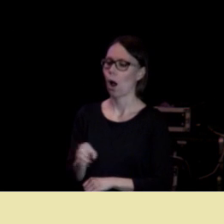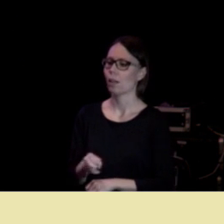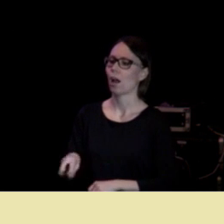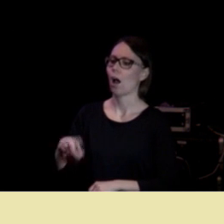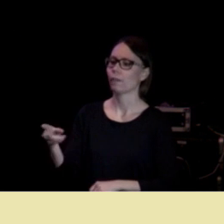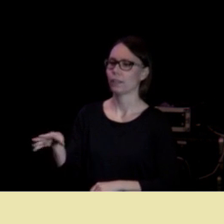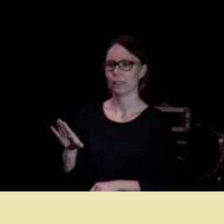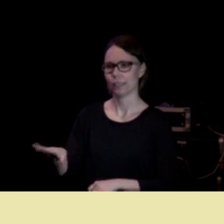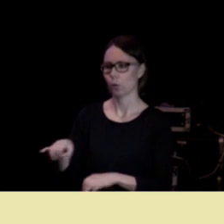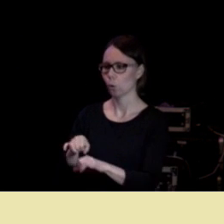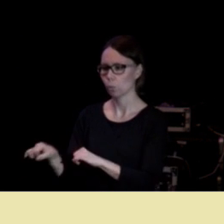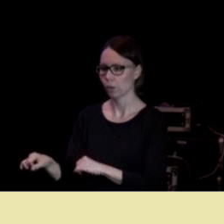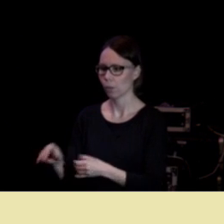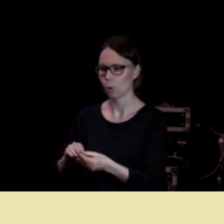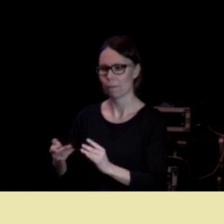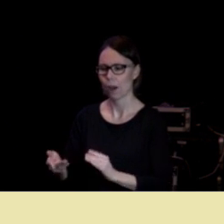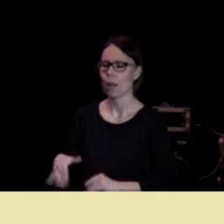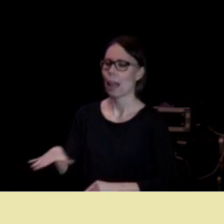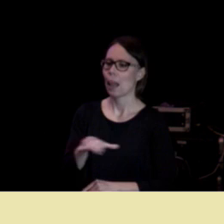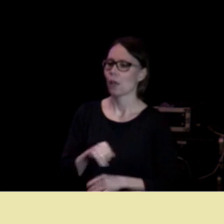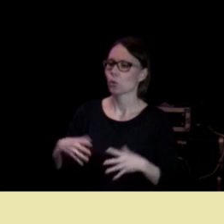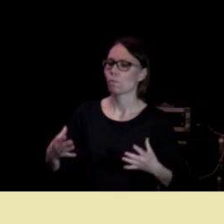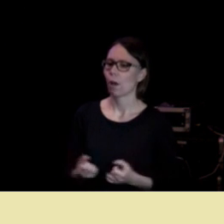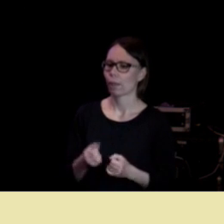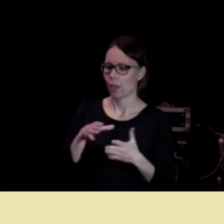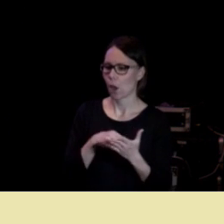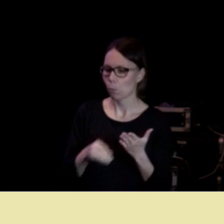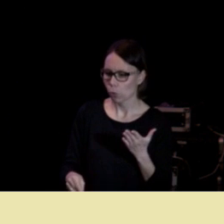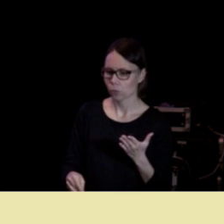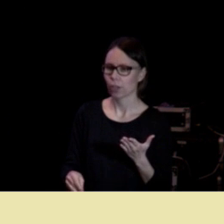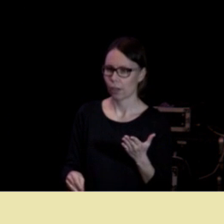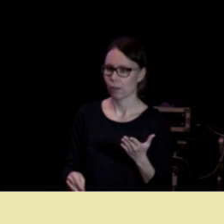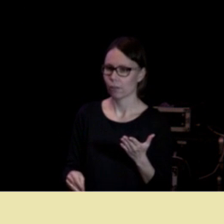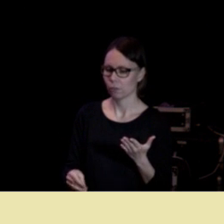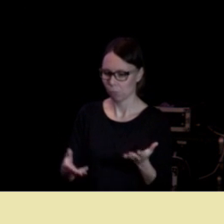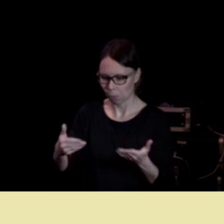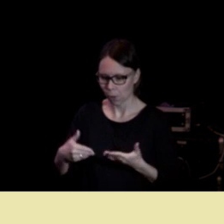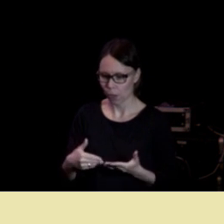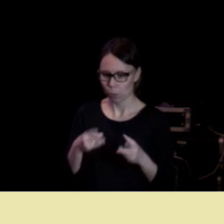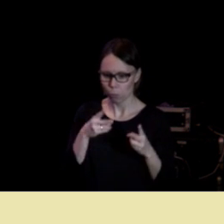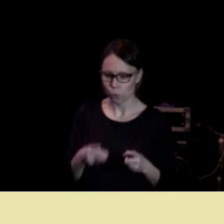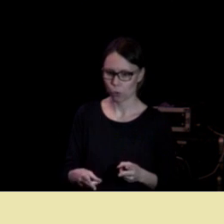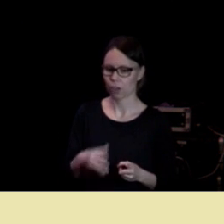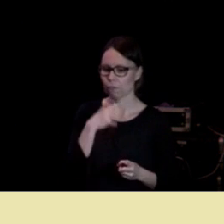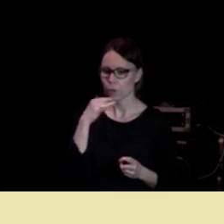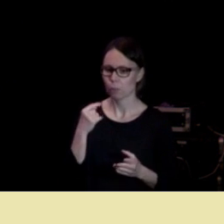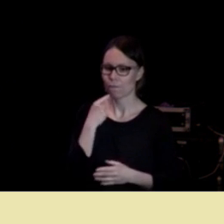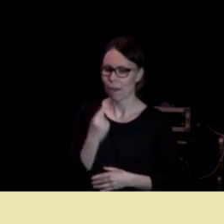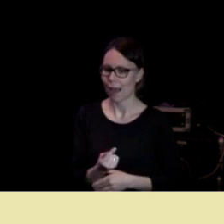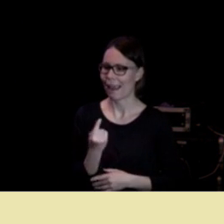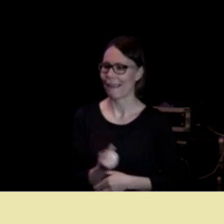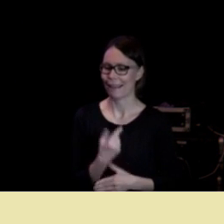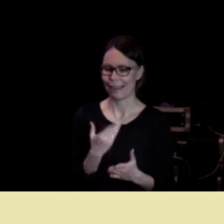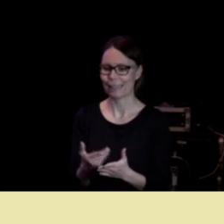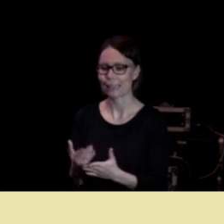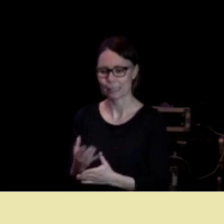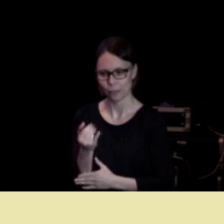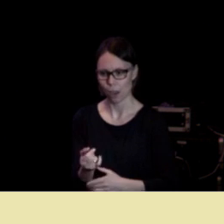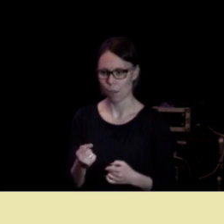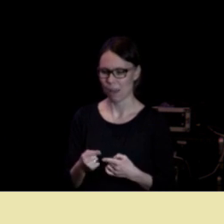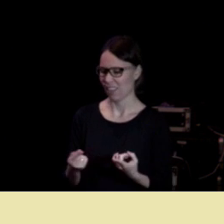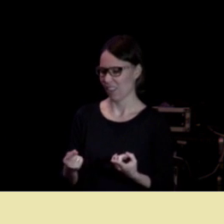var disse landsomfattende rapportene som kom på at brukerne våre var fornøyd med hver enkelt tjeneste, men slettes ikke